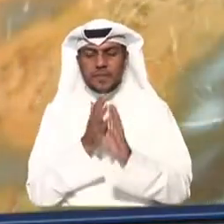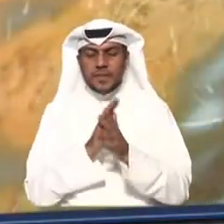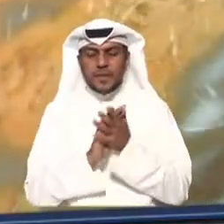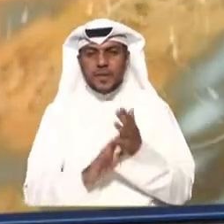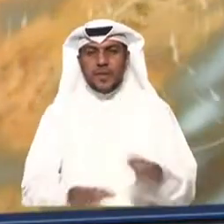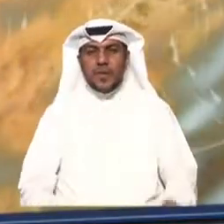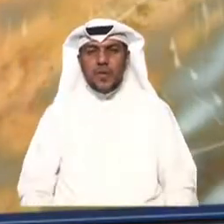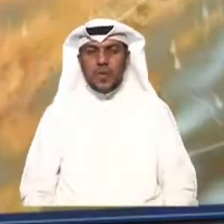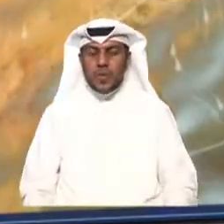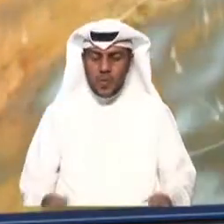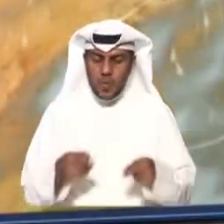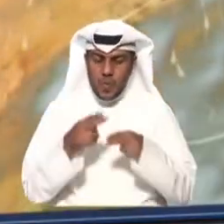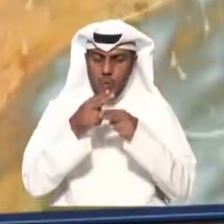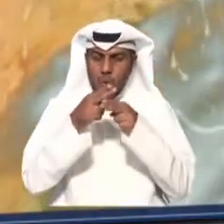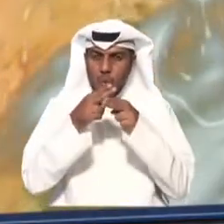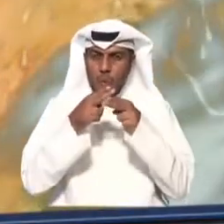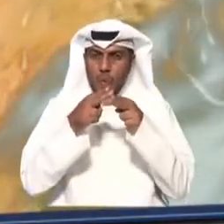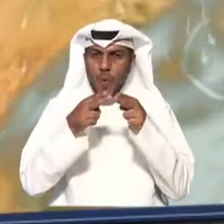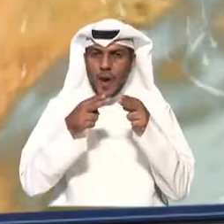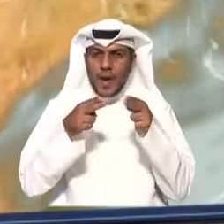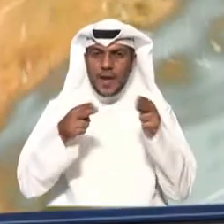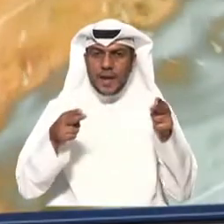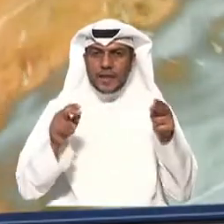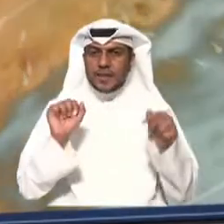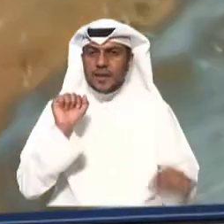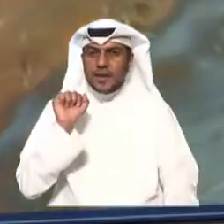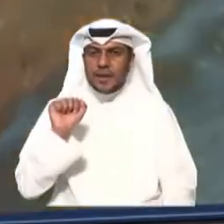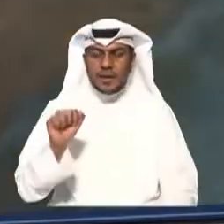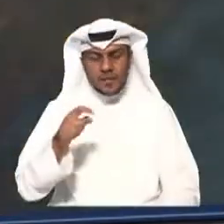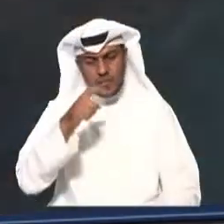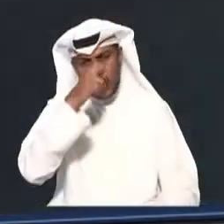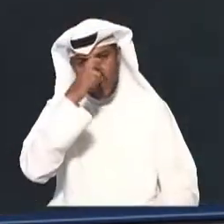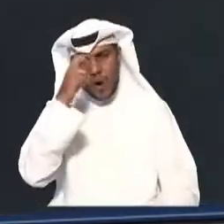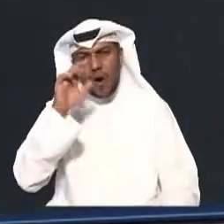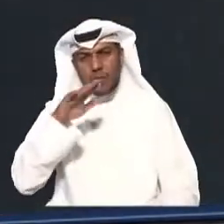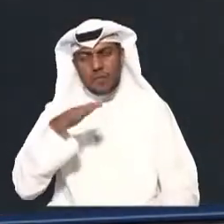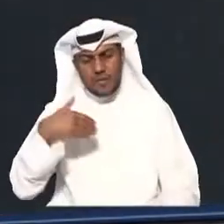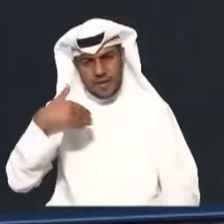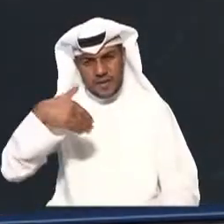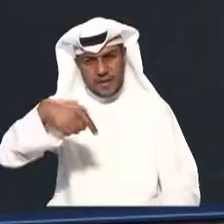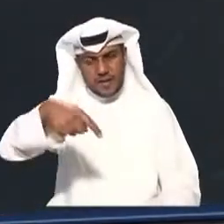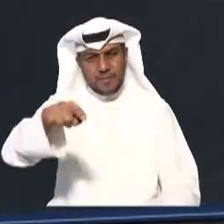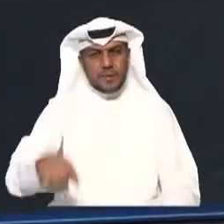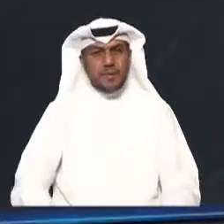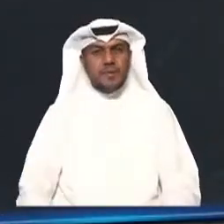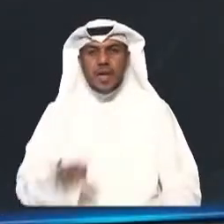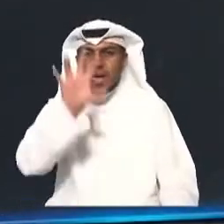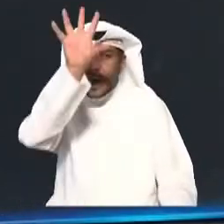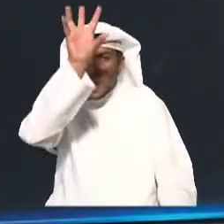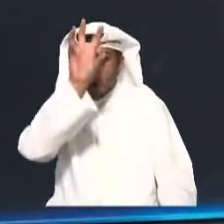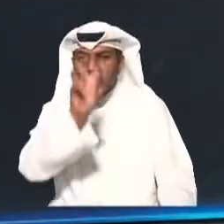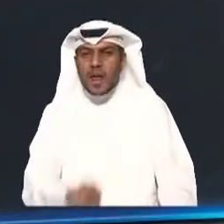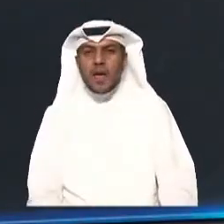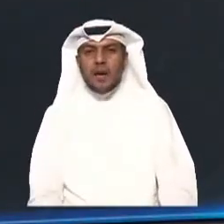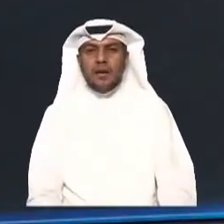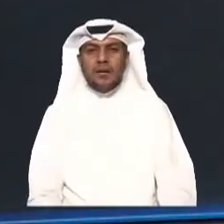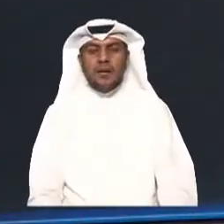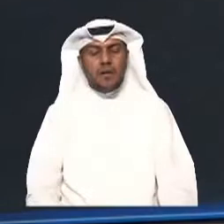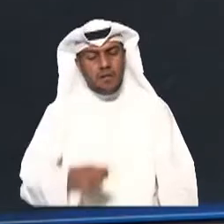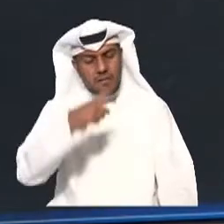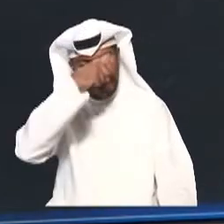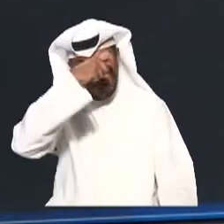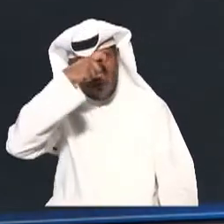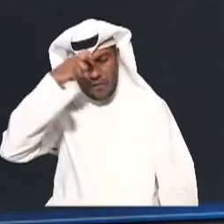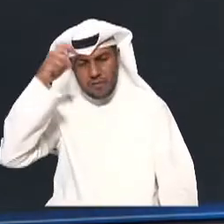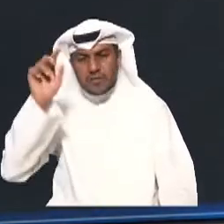الكويت بامتداد منخفض الهند الموسمي اللي مأثر علينا وراح يستمر معانا خلال الأيام القليلة القادمة. الليلة طقس مال الحرارة